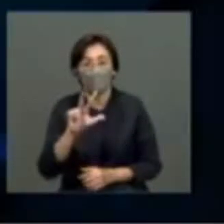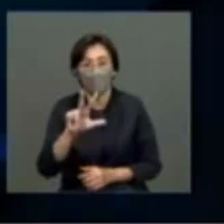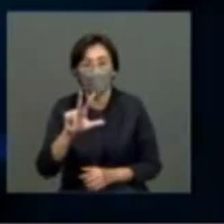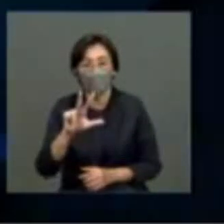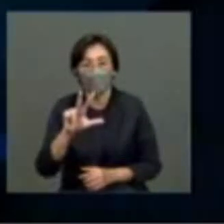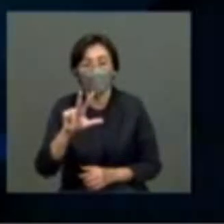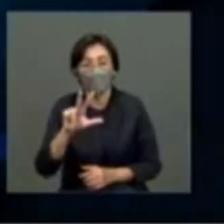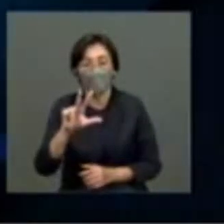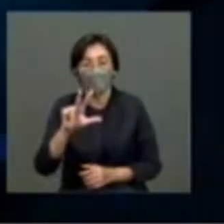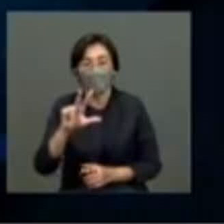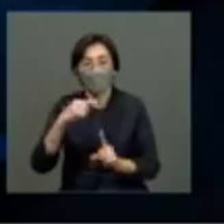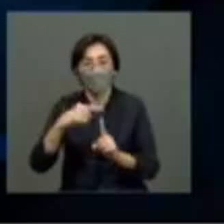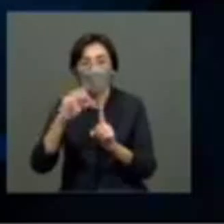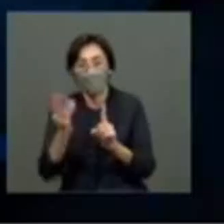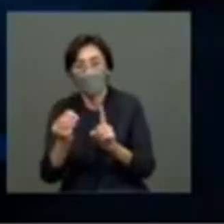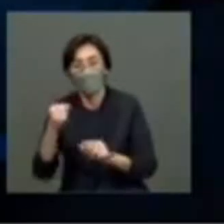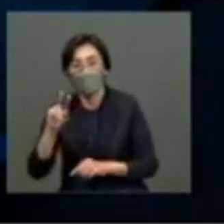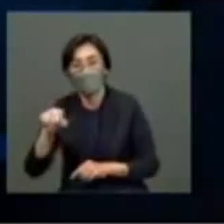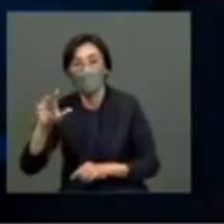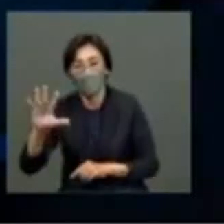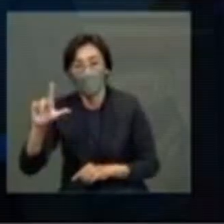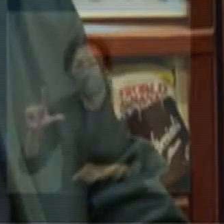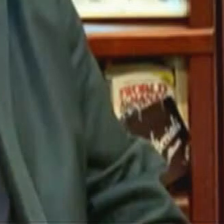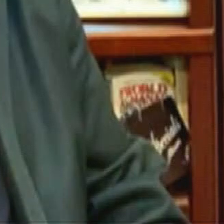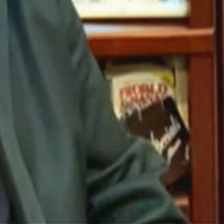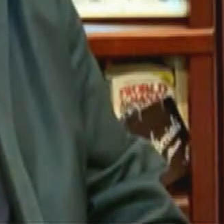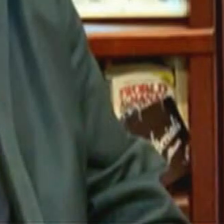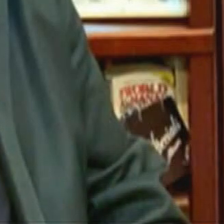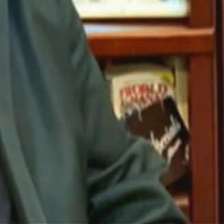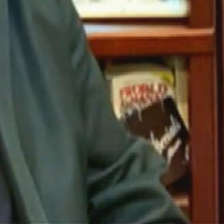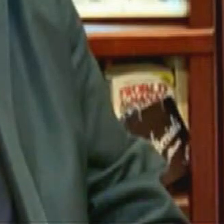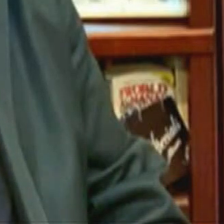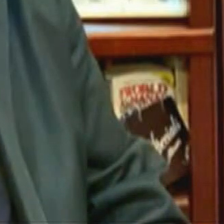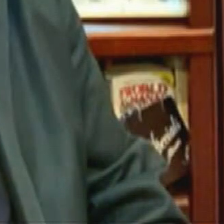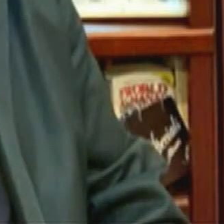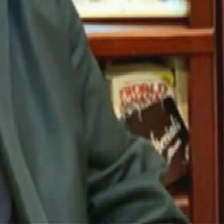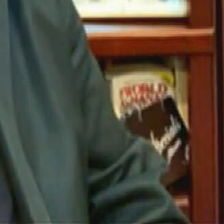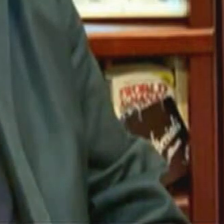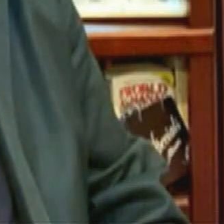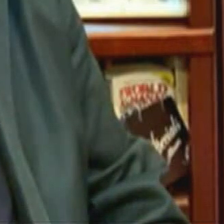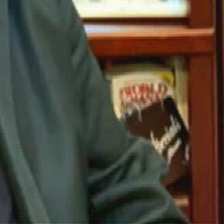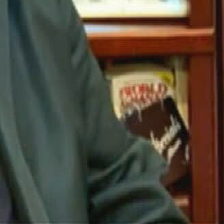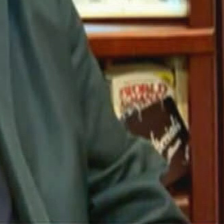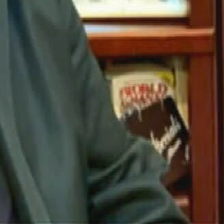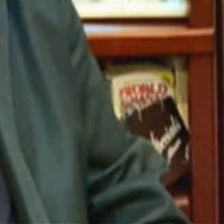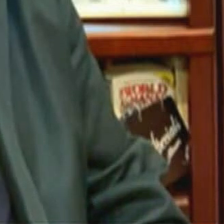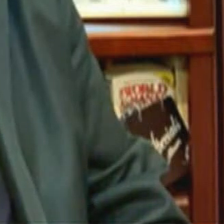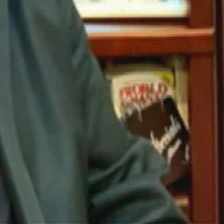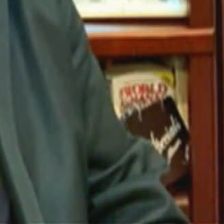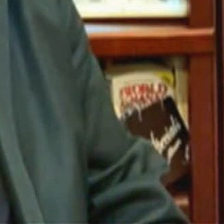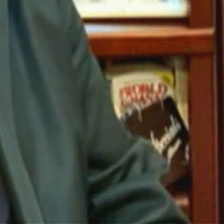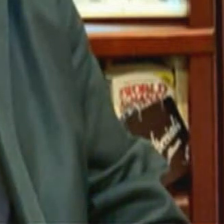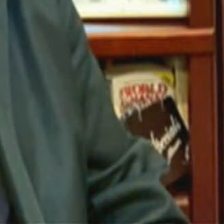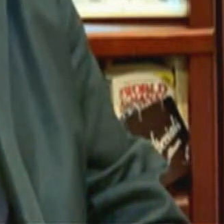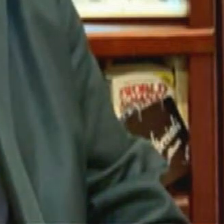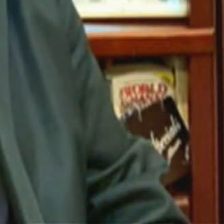ถ้าเผื่อคือค่อยๆดันมาตาลของมันงามคนงาม